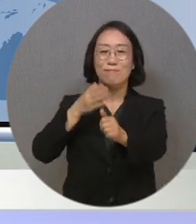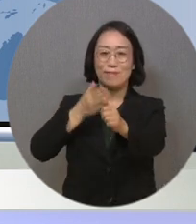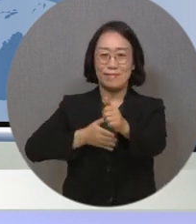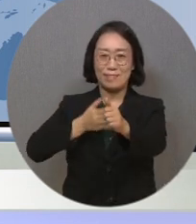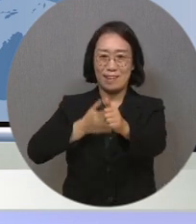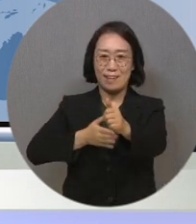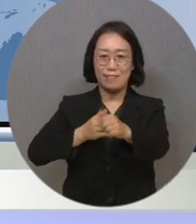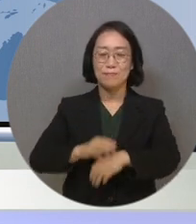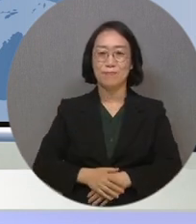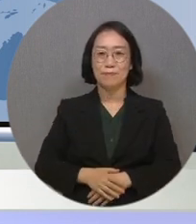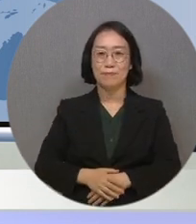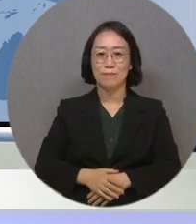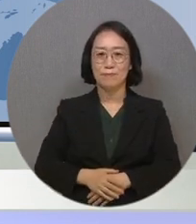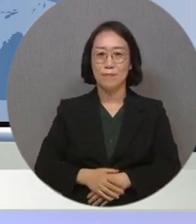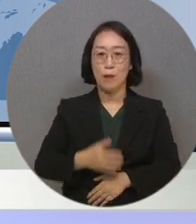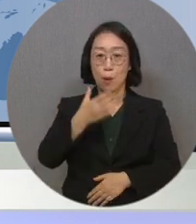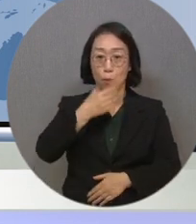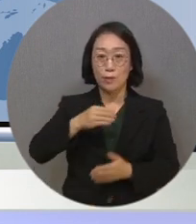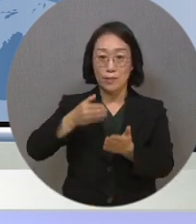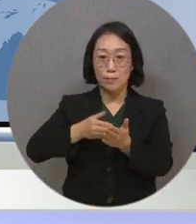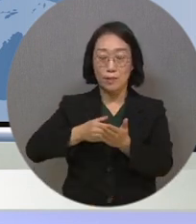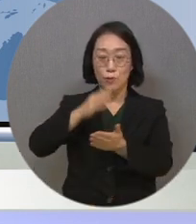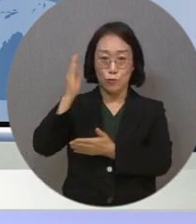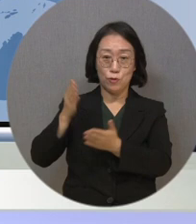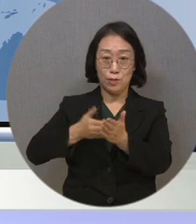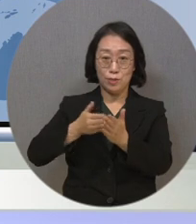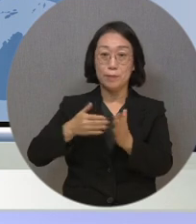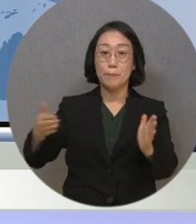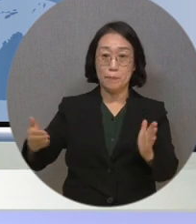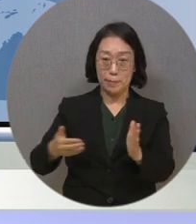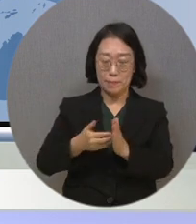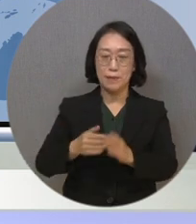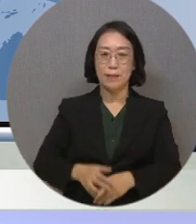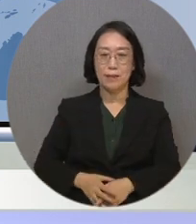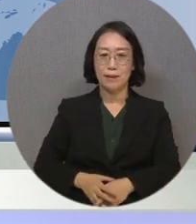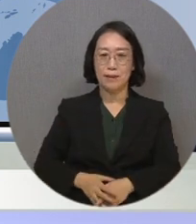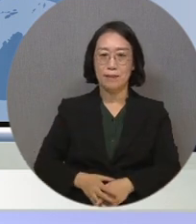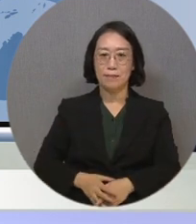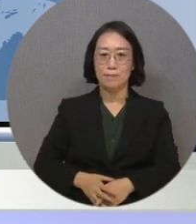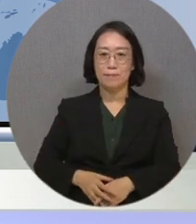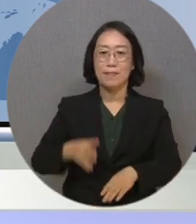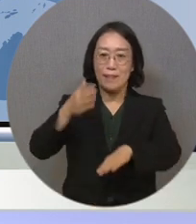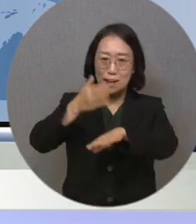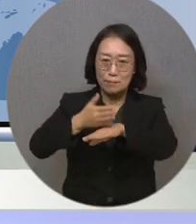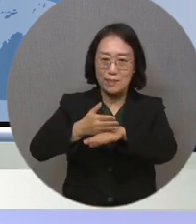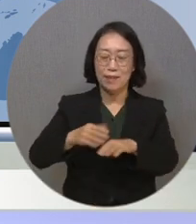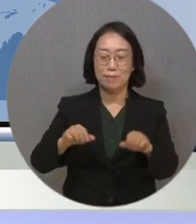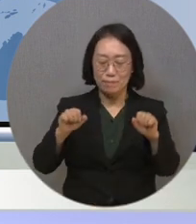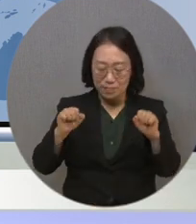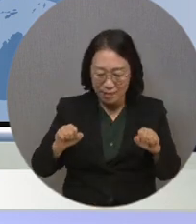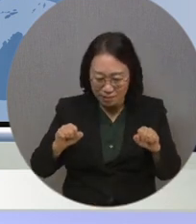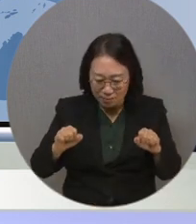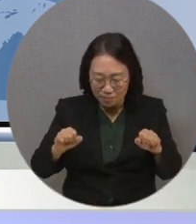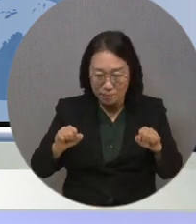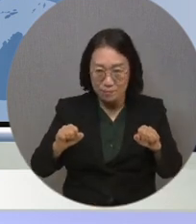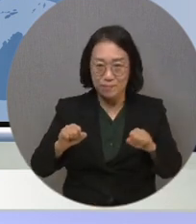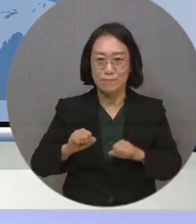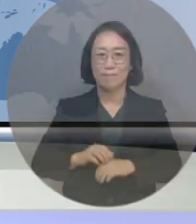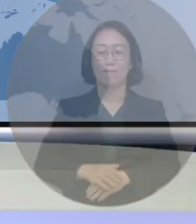바랍니다 이상으로 WBC 복지 tv 뉴스 24를 마칩니다 시청해 주신 여러분 고맙습니다